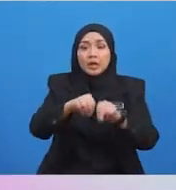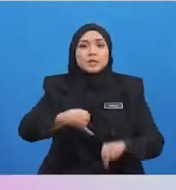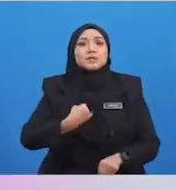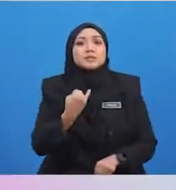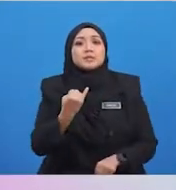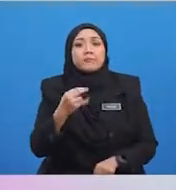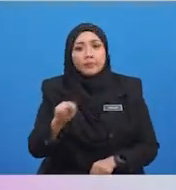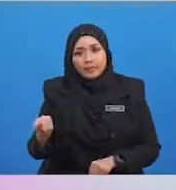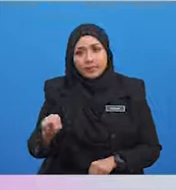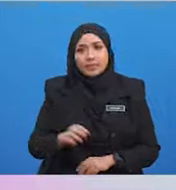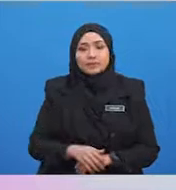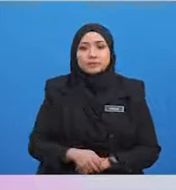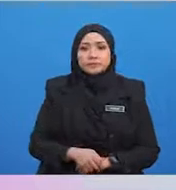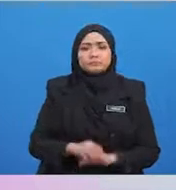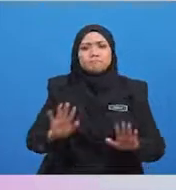keinsafan.